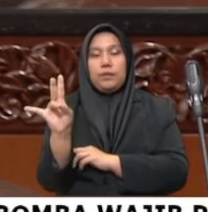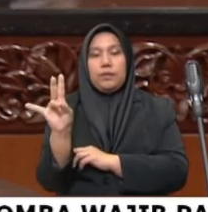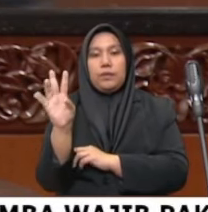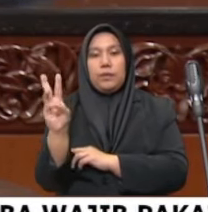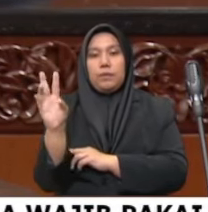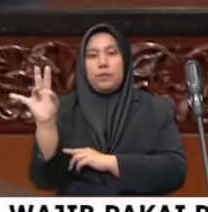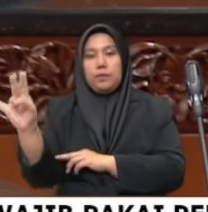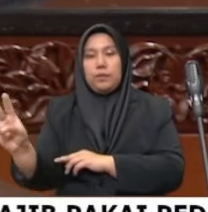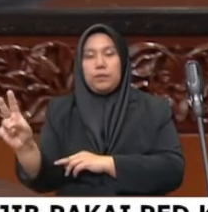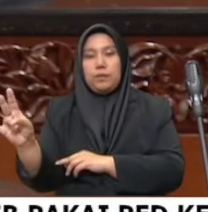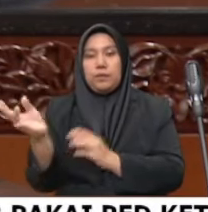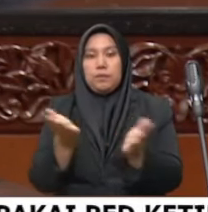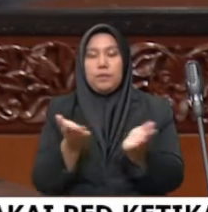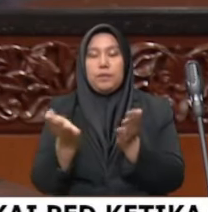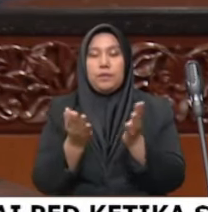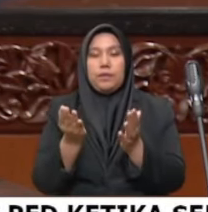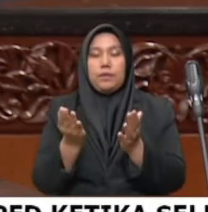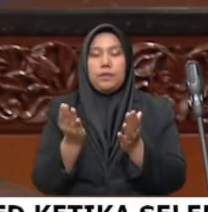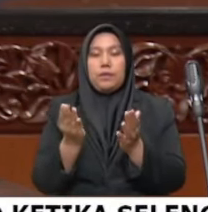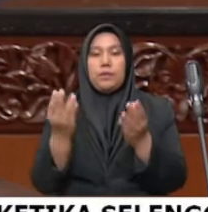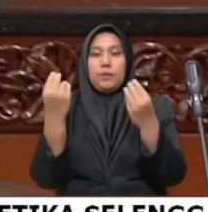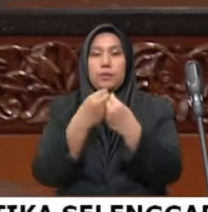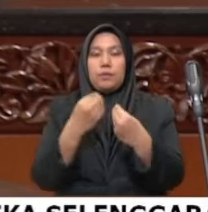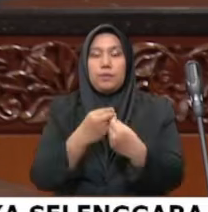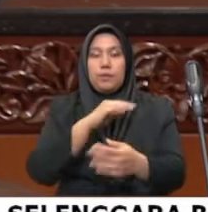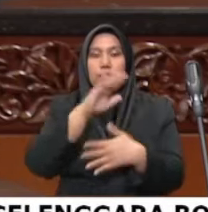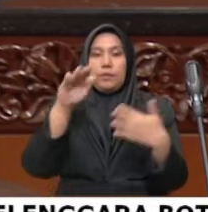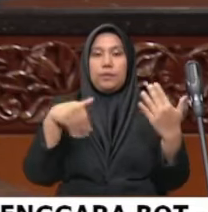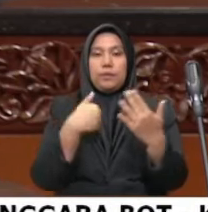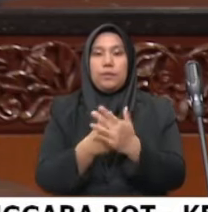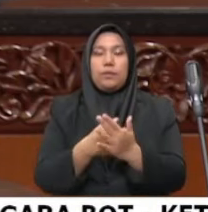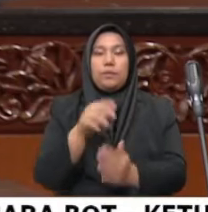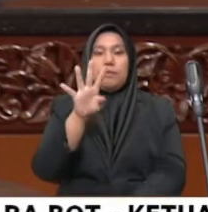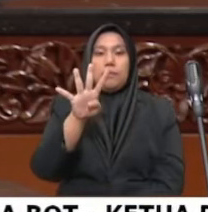28,767 perkhidmatan daripada jumlah keseluruhan sebanyak